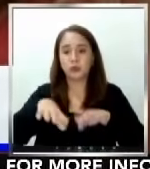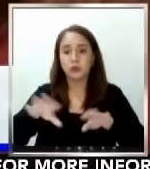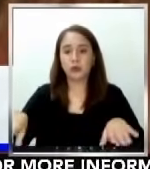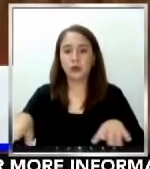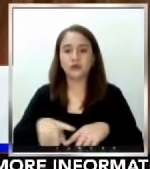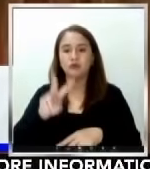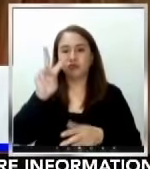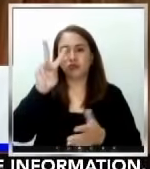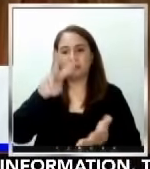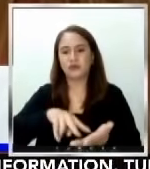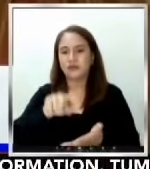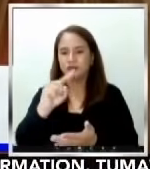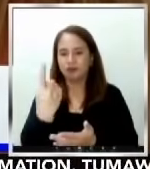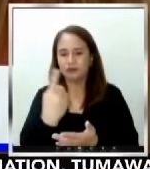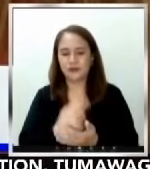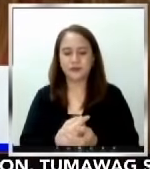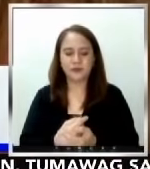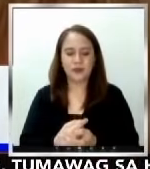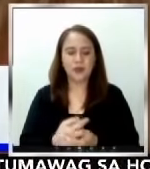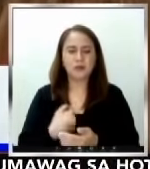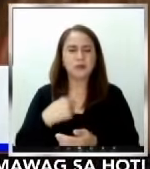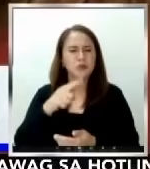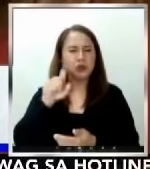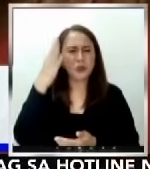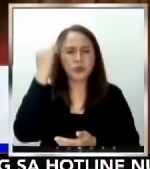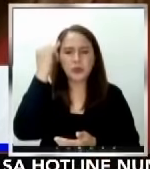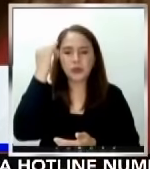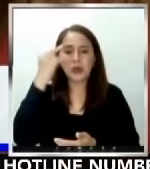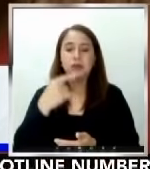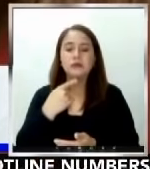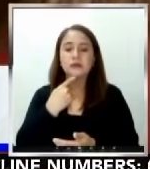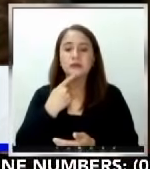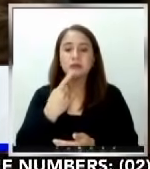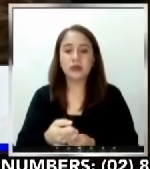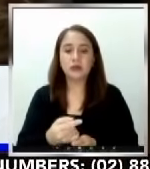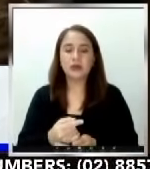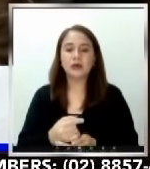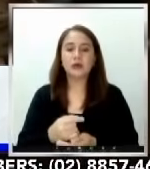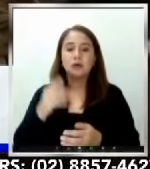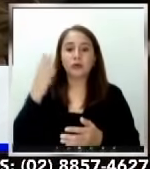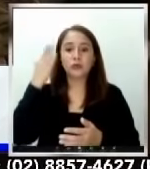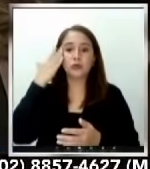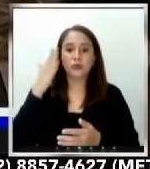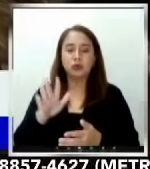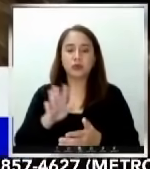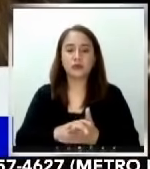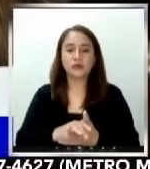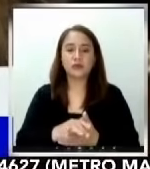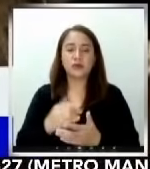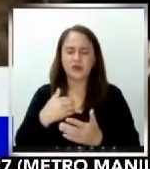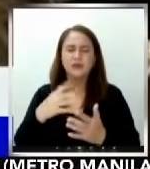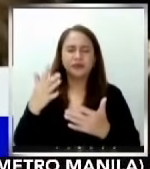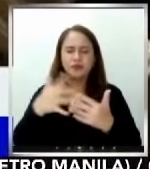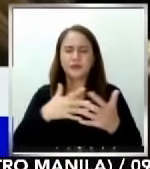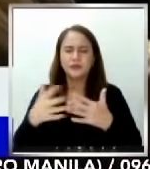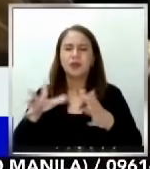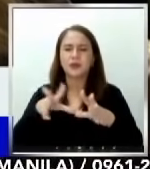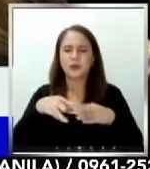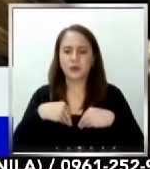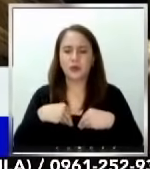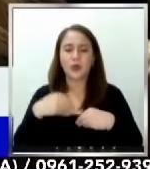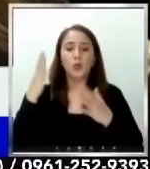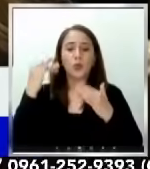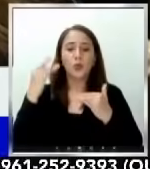lang. Nagtanong po ako kung bakit. Sabi po, hindi daw po nila alam. Kahit paano may natanggap, kaso sana ibigay nila yung